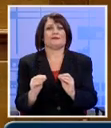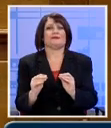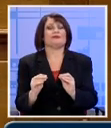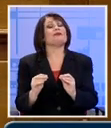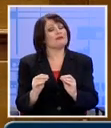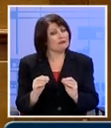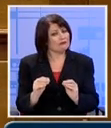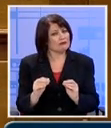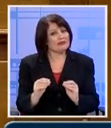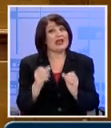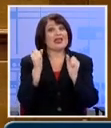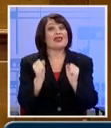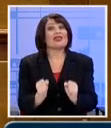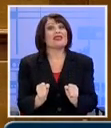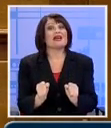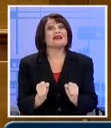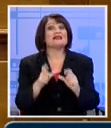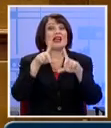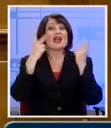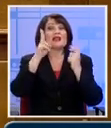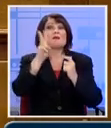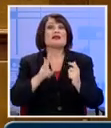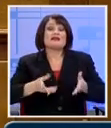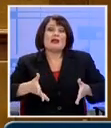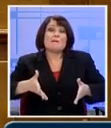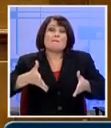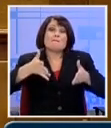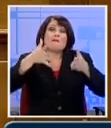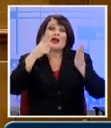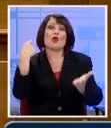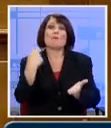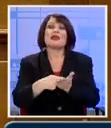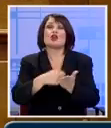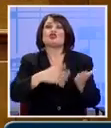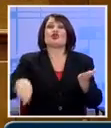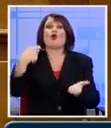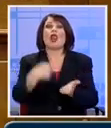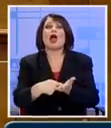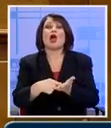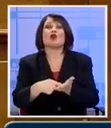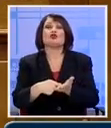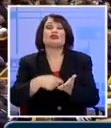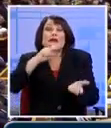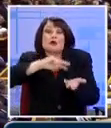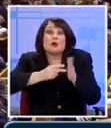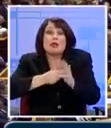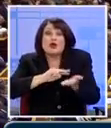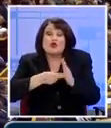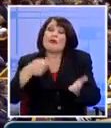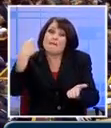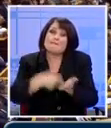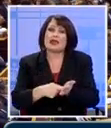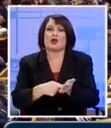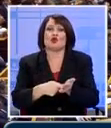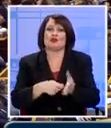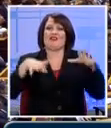που είναι η θέση της, στο Ραδιομέγαρο, που το έχει πληρώσει ο ελληνικός λαός με το ειστέρημά του και